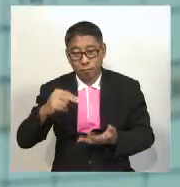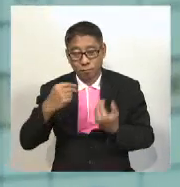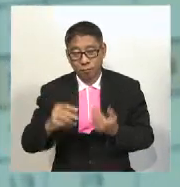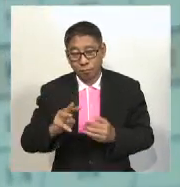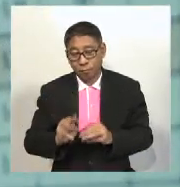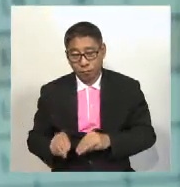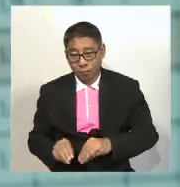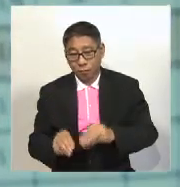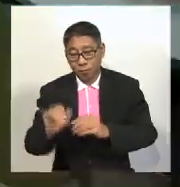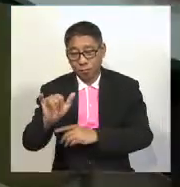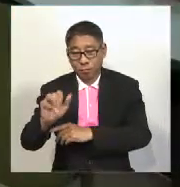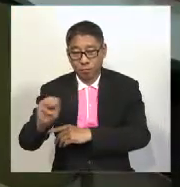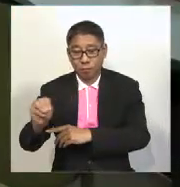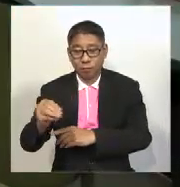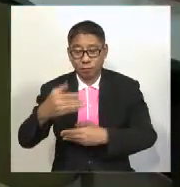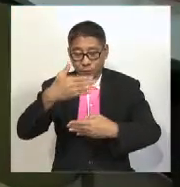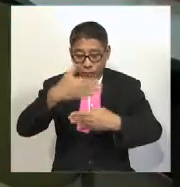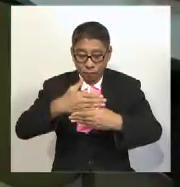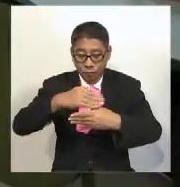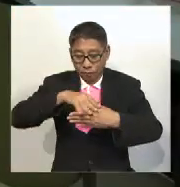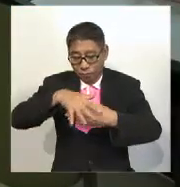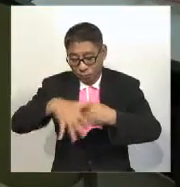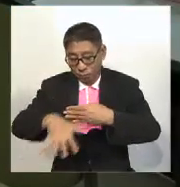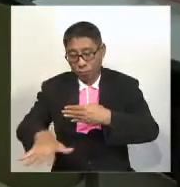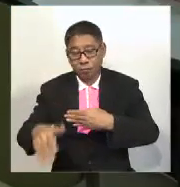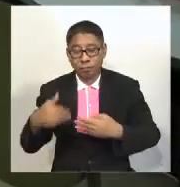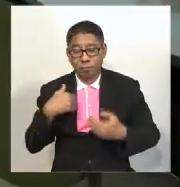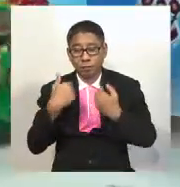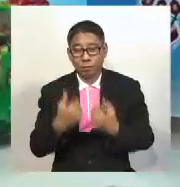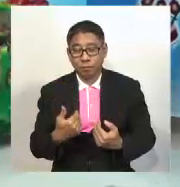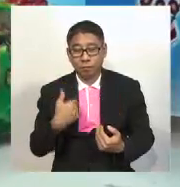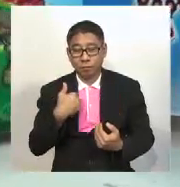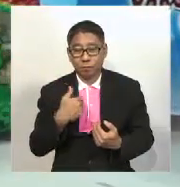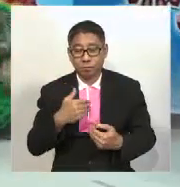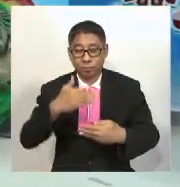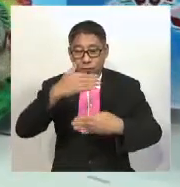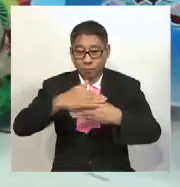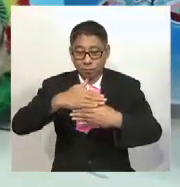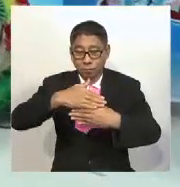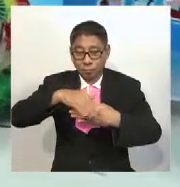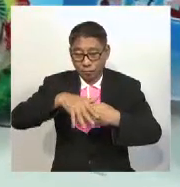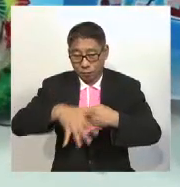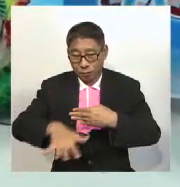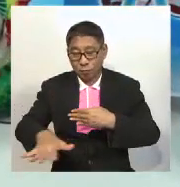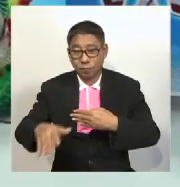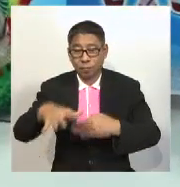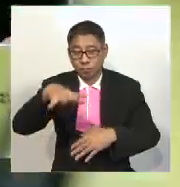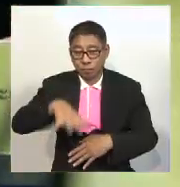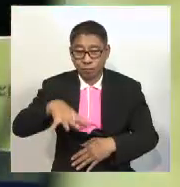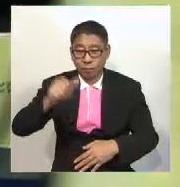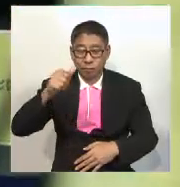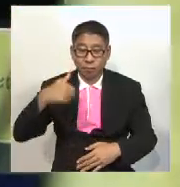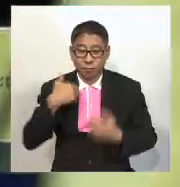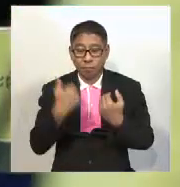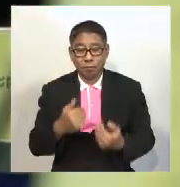ผ่านการระบายน้ำที่ประตูระบายน้ำหาดสะพานจันทร์อำเภอสวรรคโลกแล้วก็ประตูระบายน้ำยางซ้ายอำเภอเมืองขณ